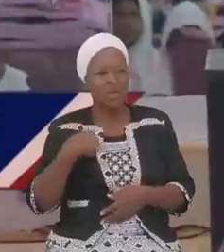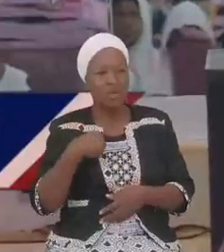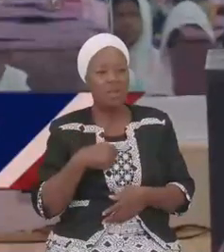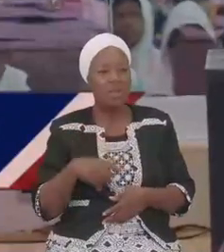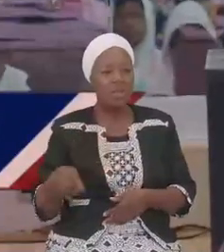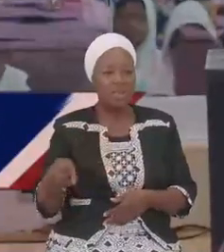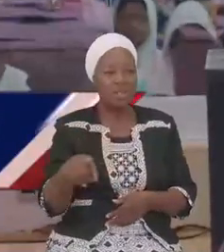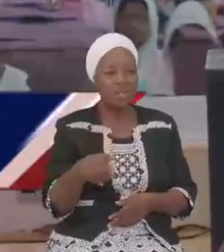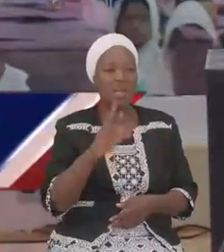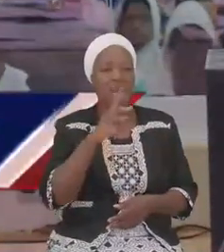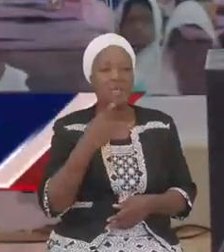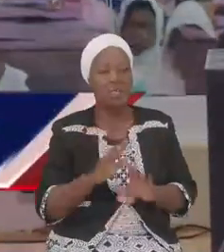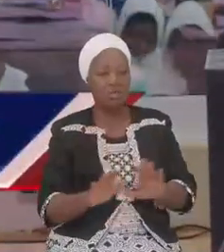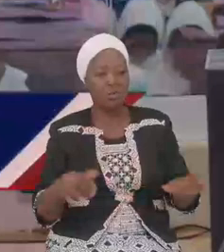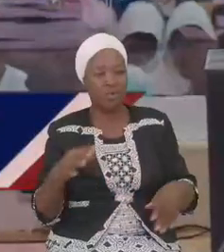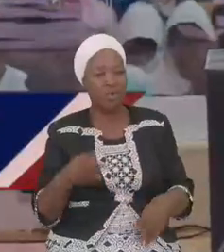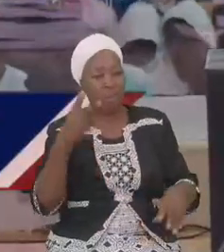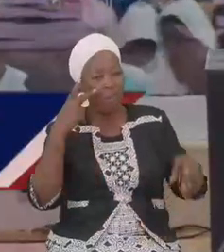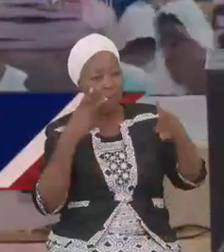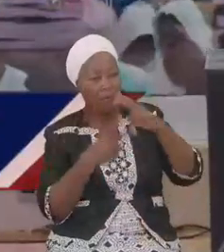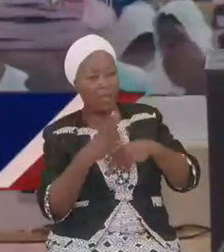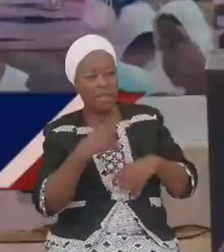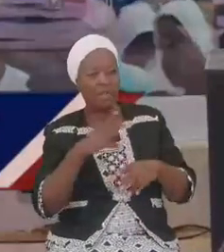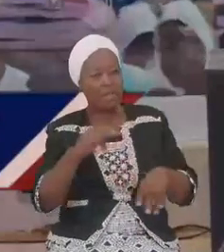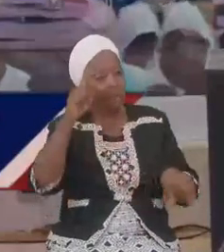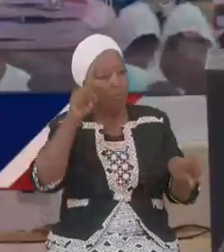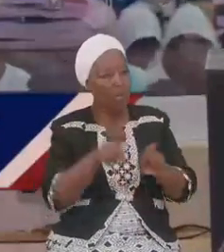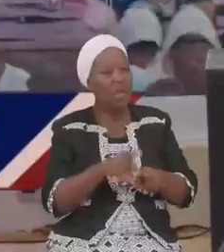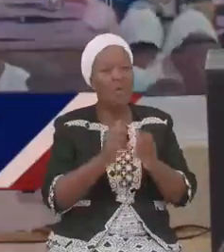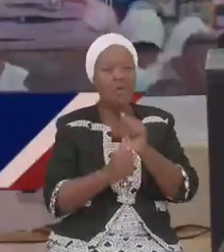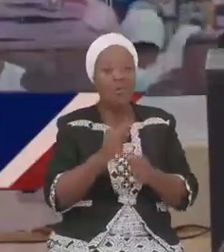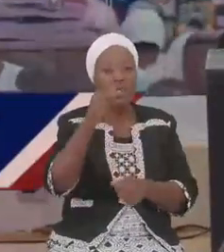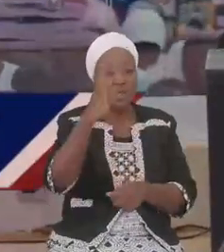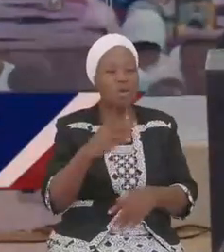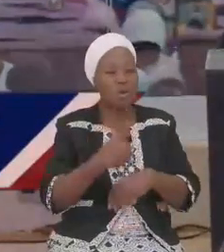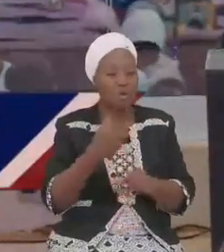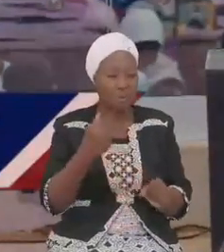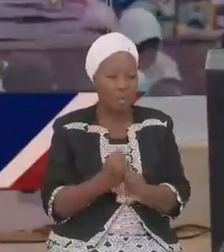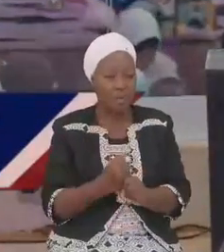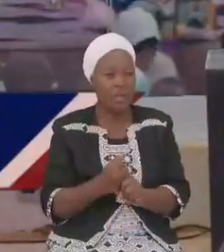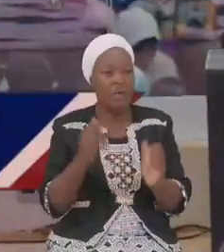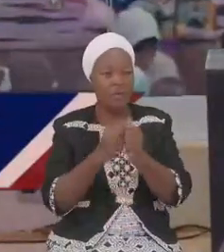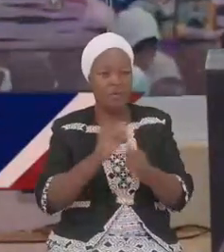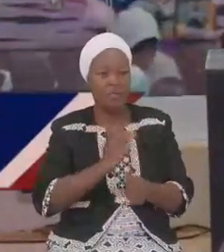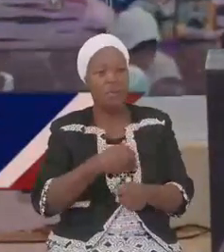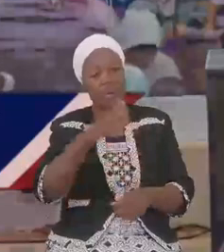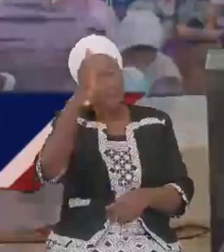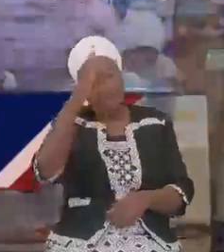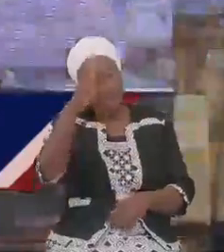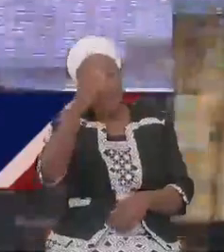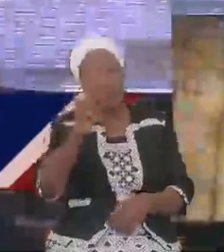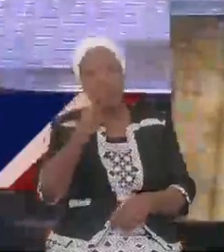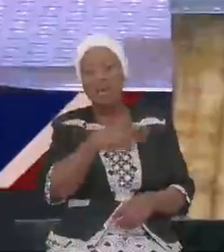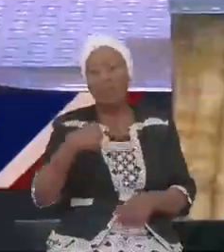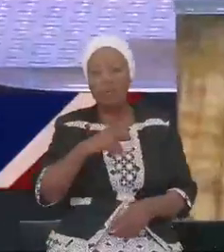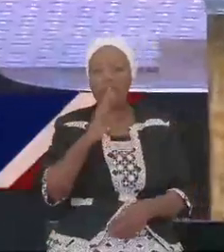Vous êtes les fils des prophètes et de l'alliance que Dieu a traité avec nos pères. Nous sommes